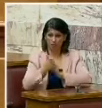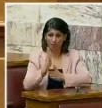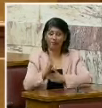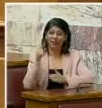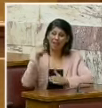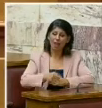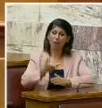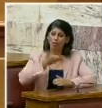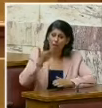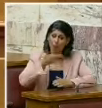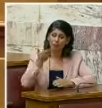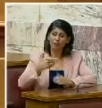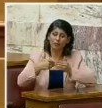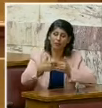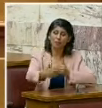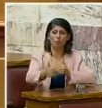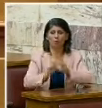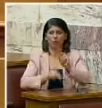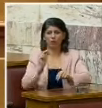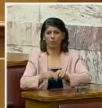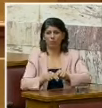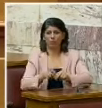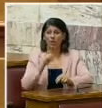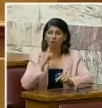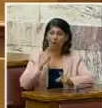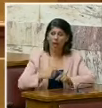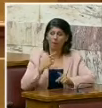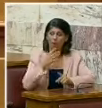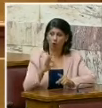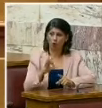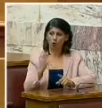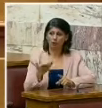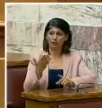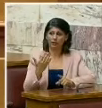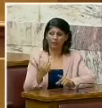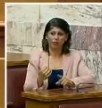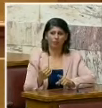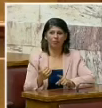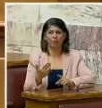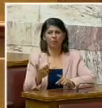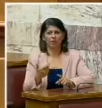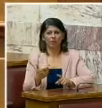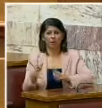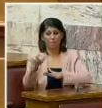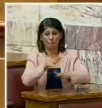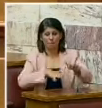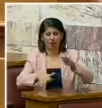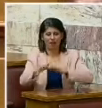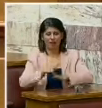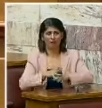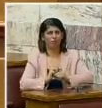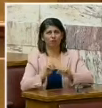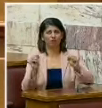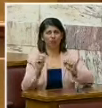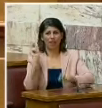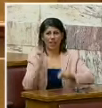θα λογοδοτήσετε στις επόμενες εκλογές. Για τον απλούστατο λόγο ότι δεν εξηλαιωθήκατε μαγικά με το γεγονός ότι κάνατε εκλογές το